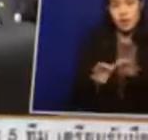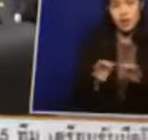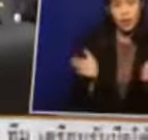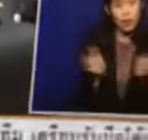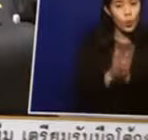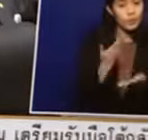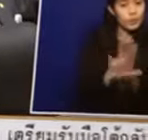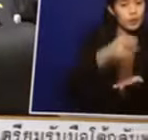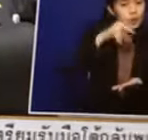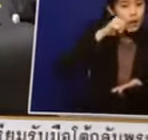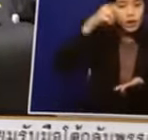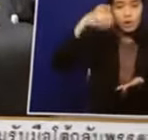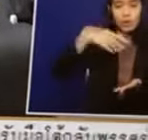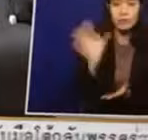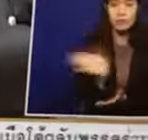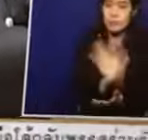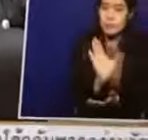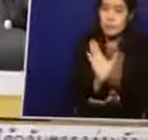คะ